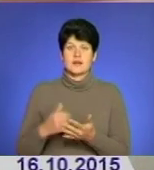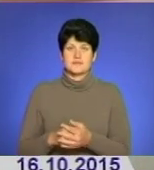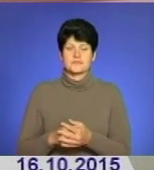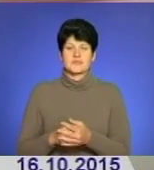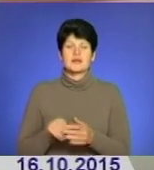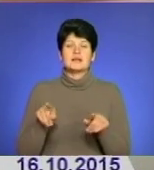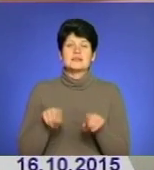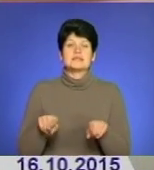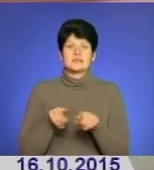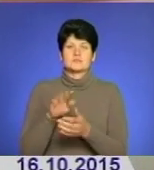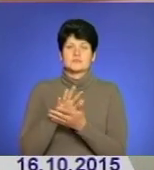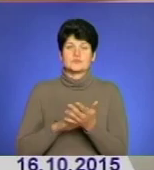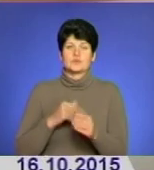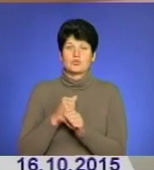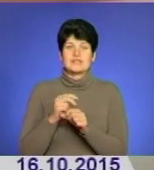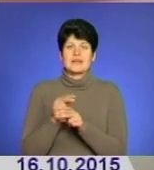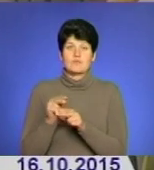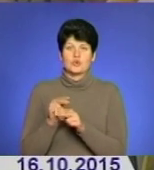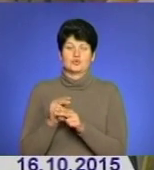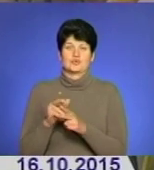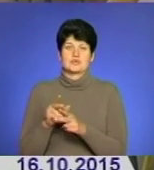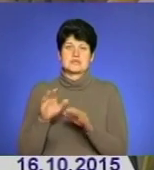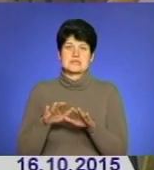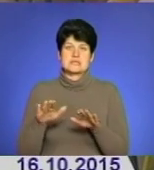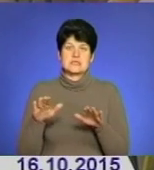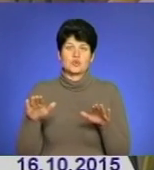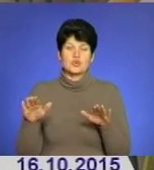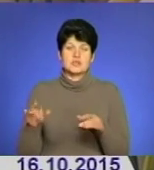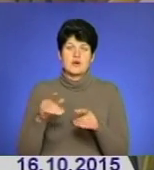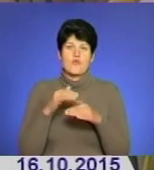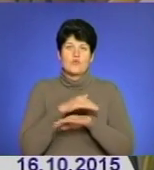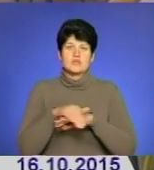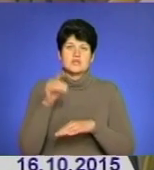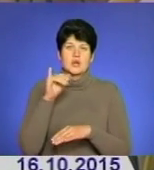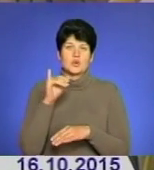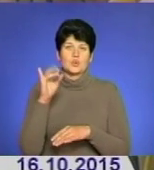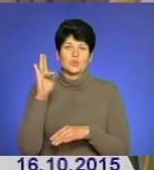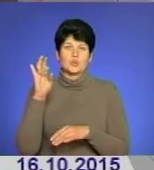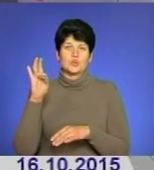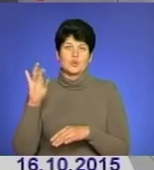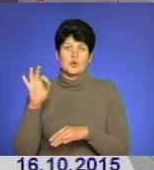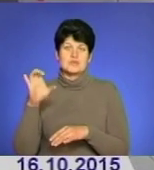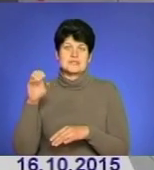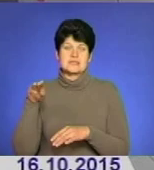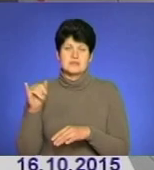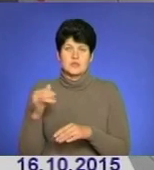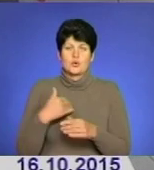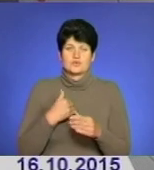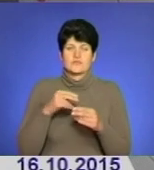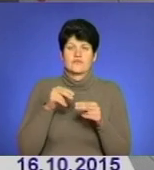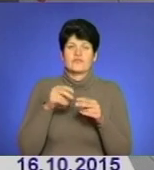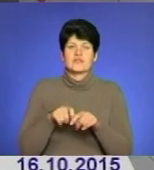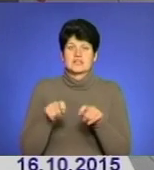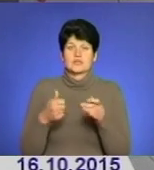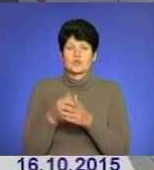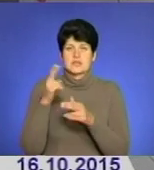Також тривають роботи із ремонту садочка на вулиці Юності. Його обіцяють відкрити ще до кінця року. Загалом цього року в